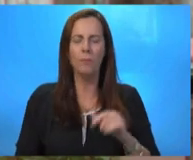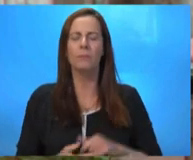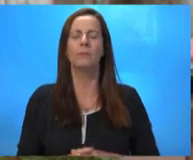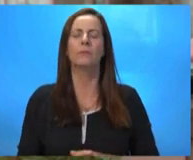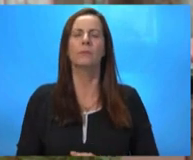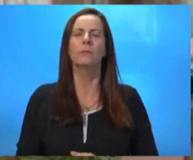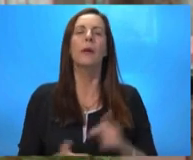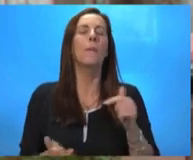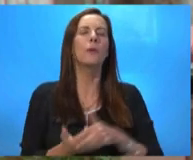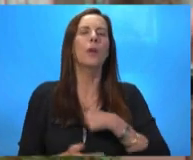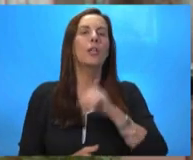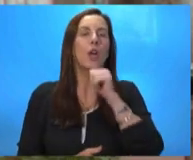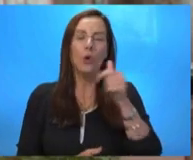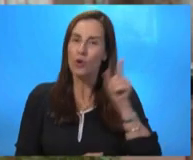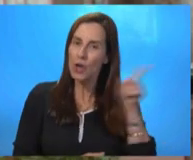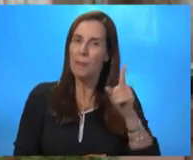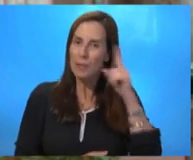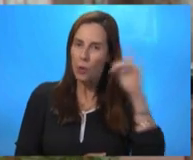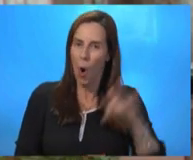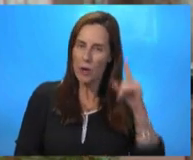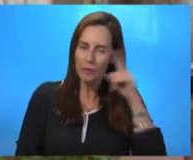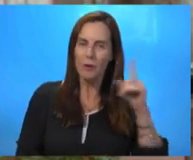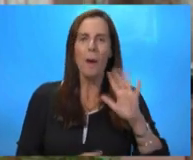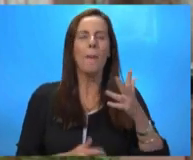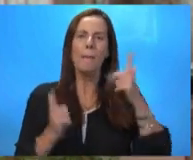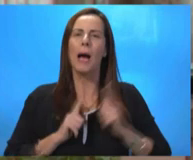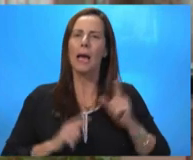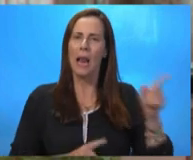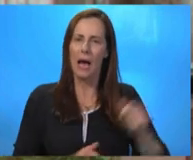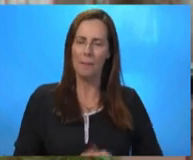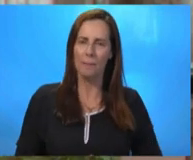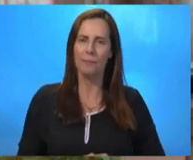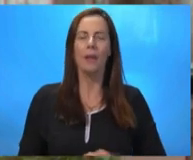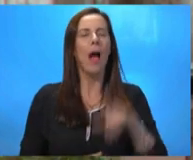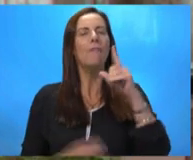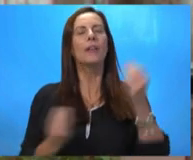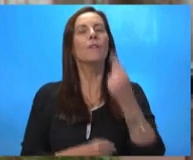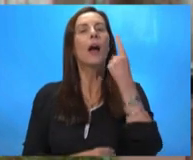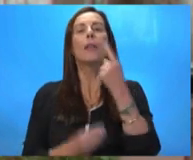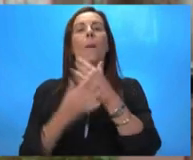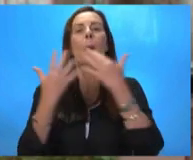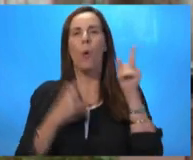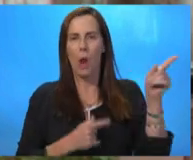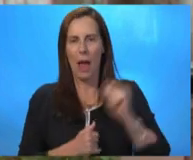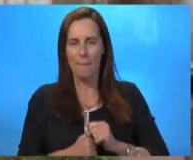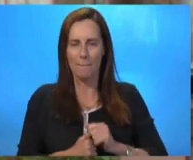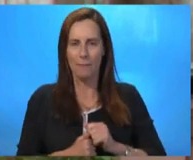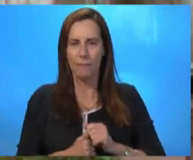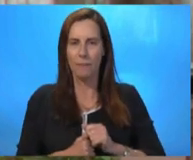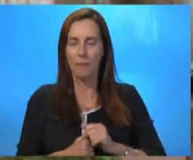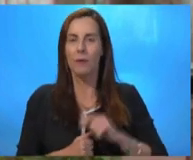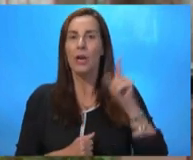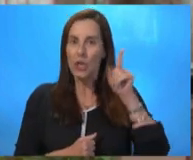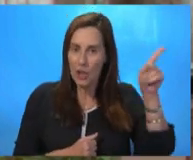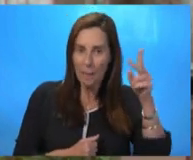משום שאינני רוצה שהאויב ידע מה צפוי לו. אבל דבר אחד ברור לו. כשהם